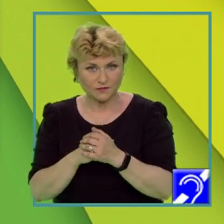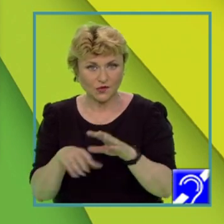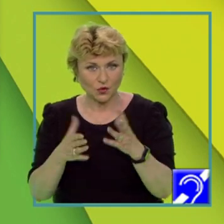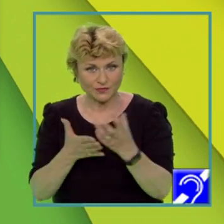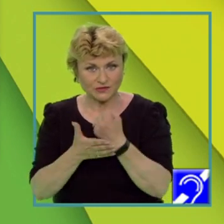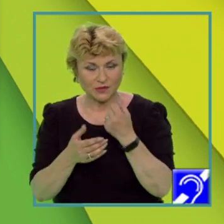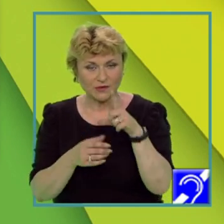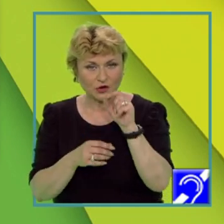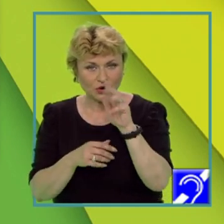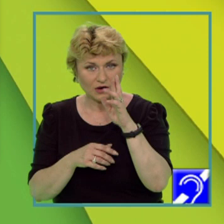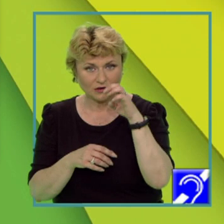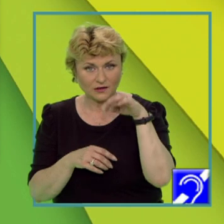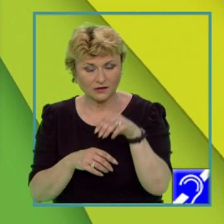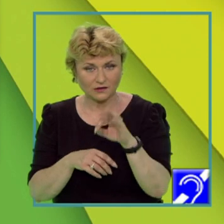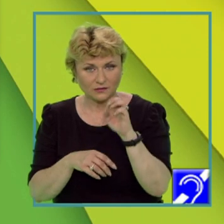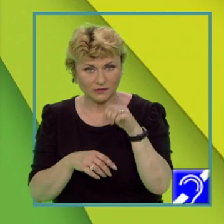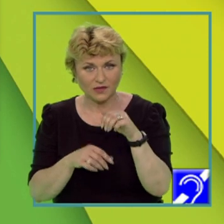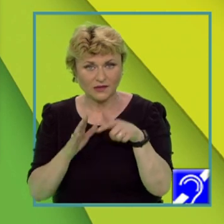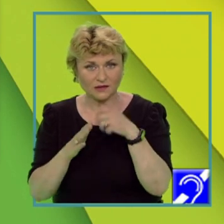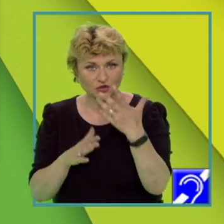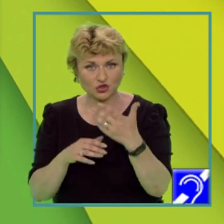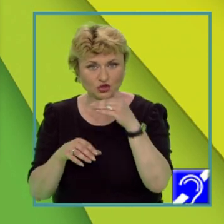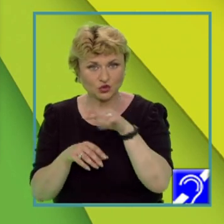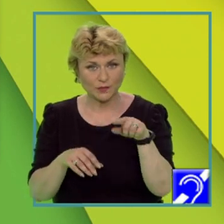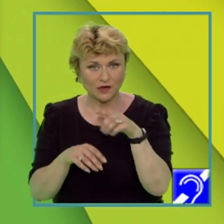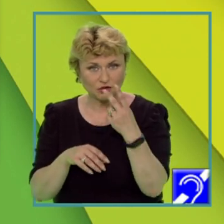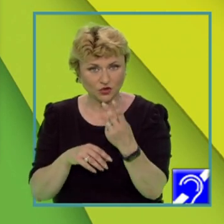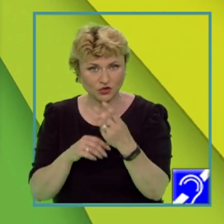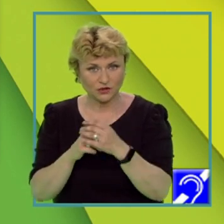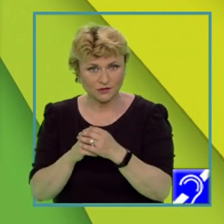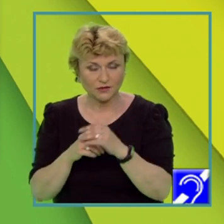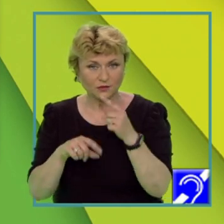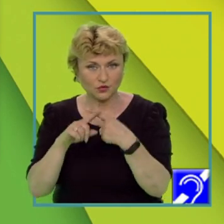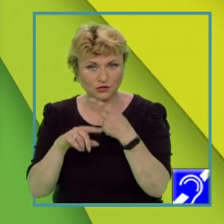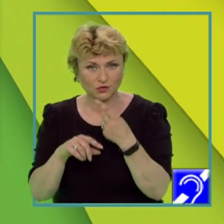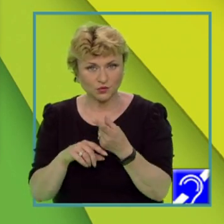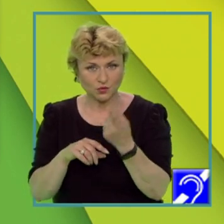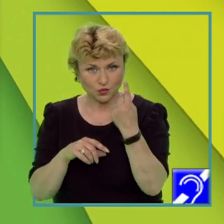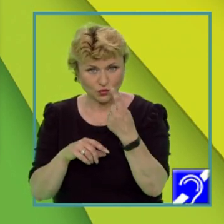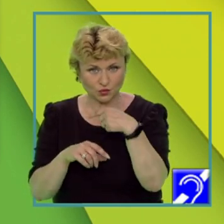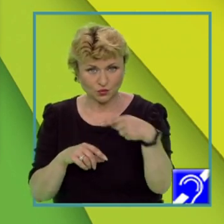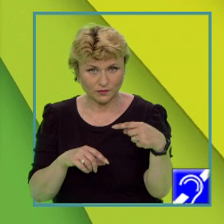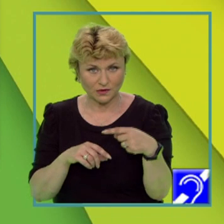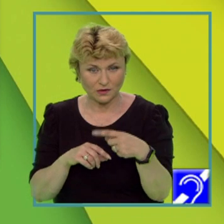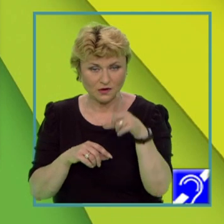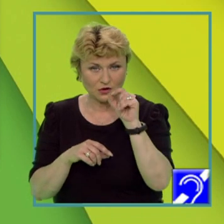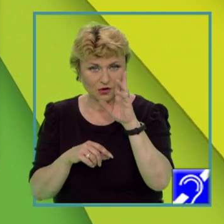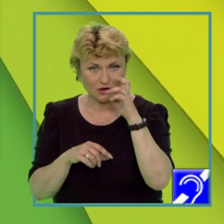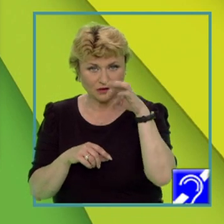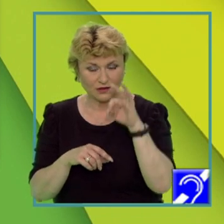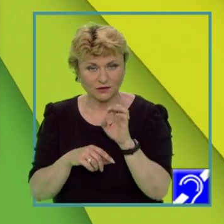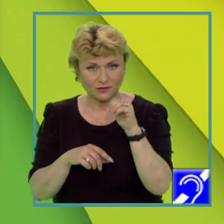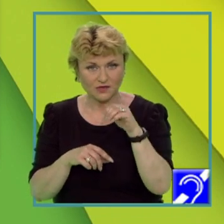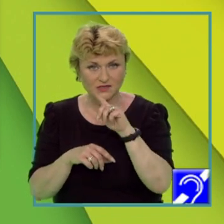logaritm zecimal din cinci pe 2 sau simplificat aici cu 20 de înmulțit cu 1 supra logaritm zecimal din